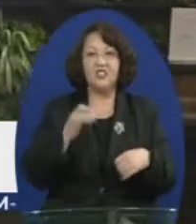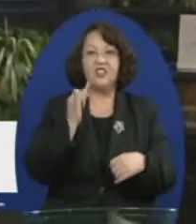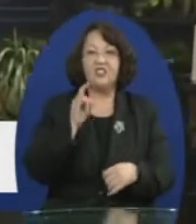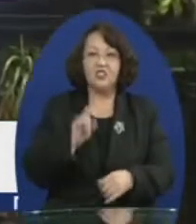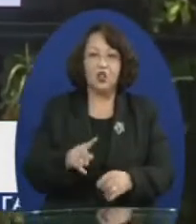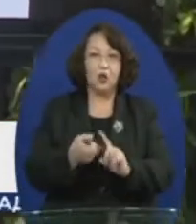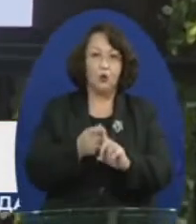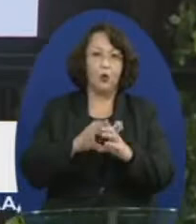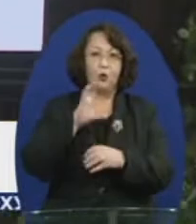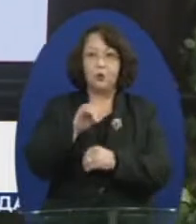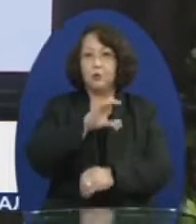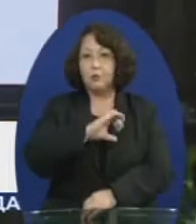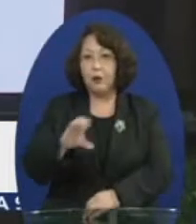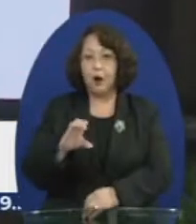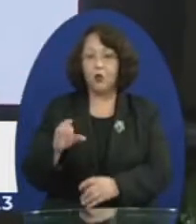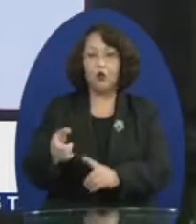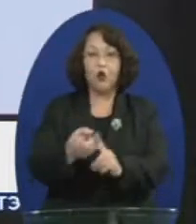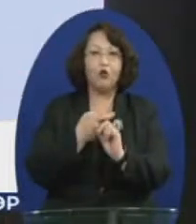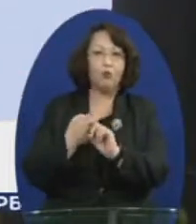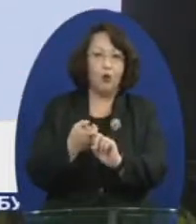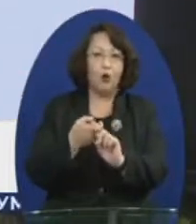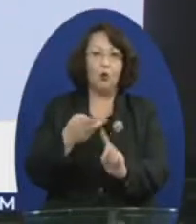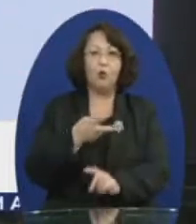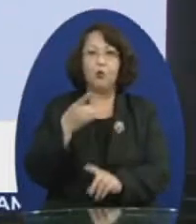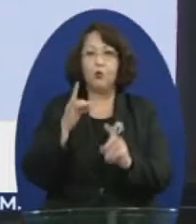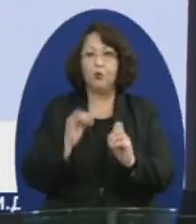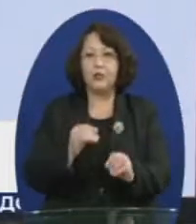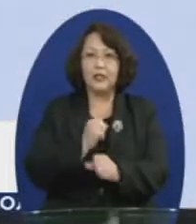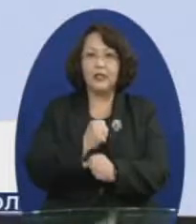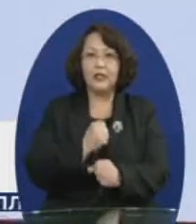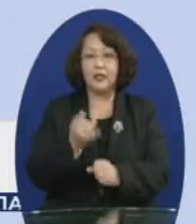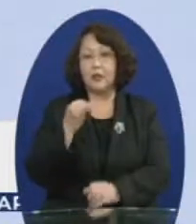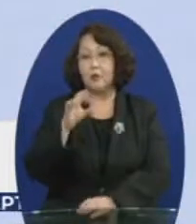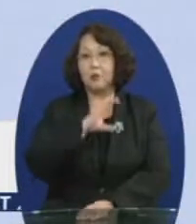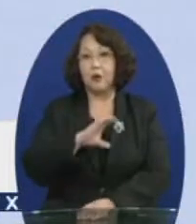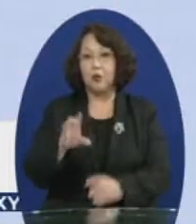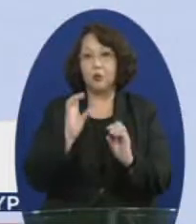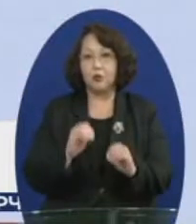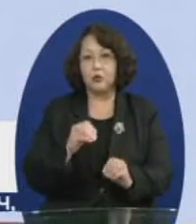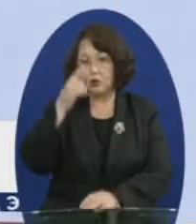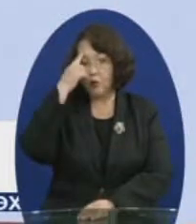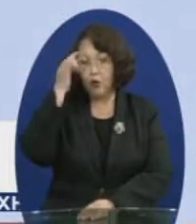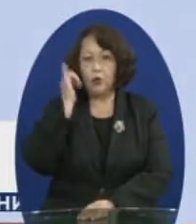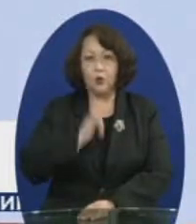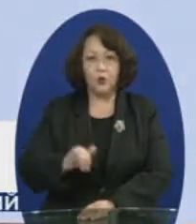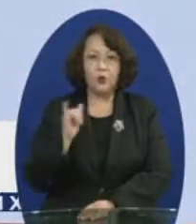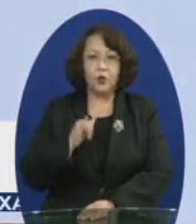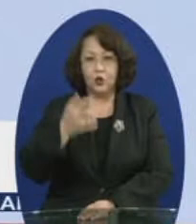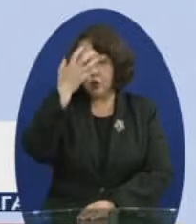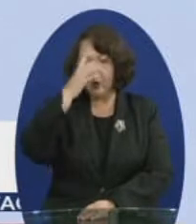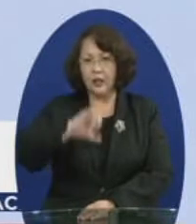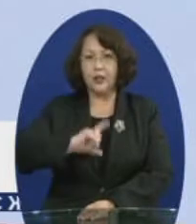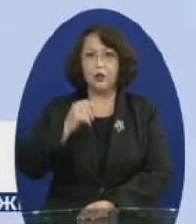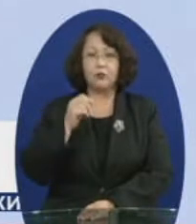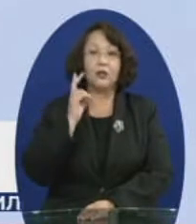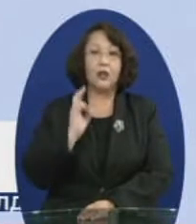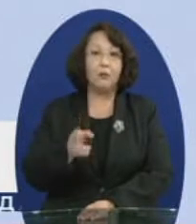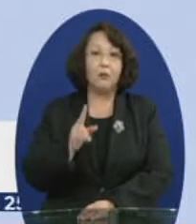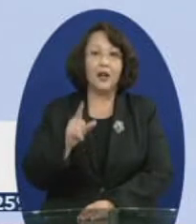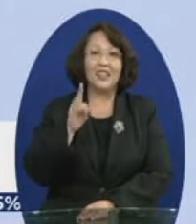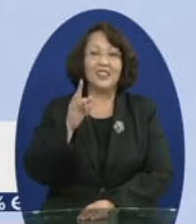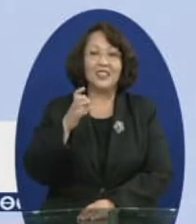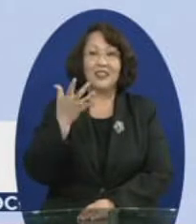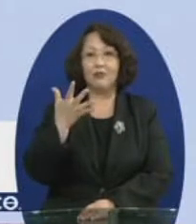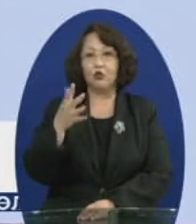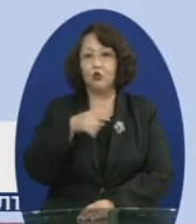гээд олон улсын байгууллагын хэмжээнд ийм гүүр болж одоо ажилладаг ийм байгууллага одоо болсон байгаа маа. За манай улс бас төрийн өмчит компани